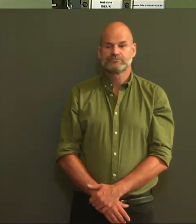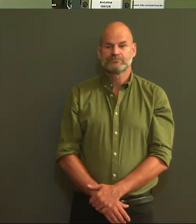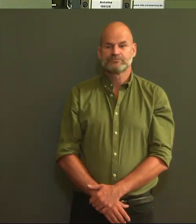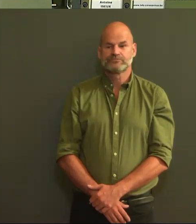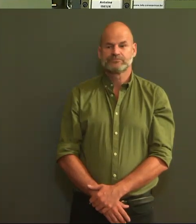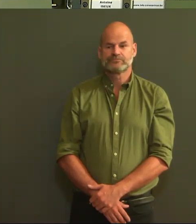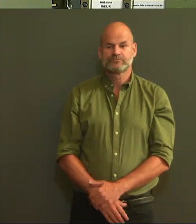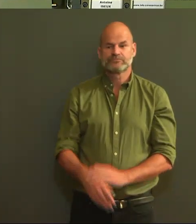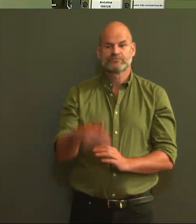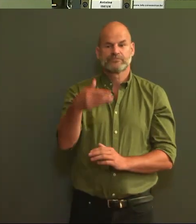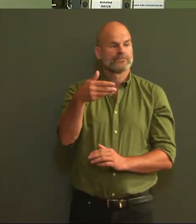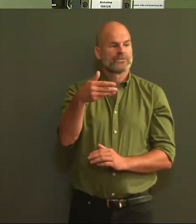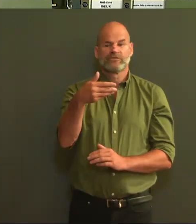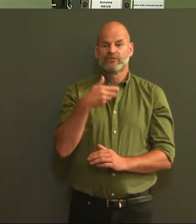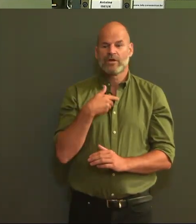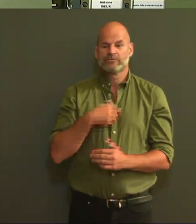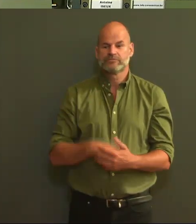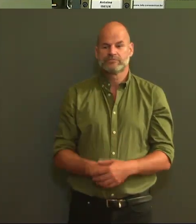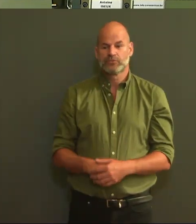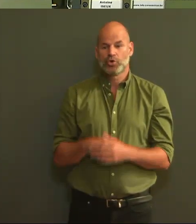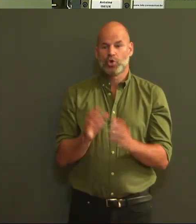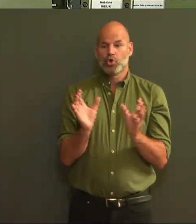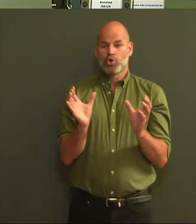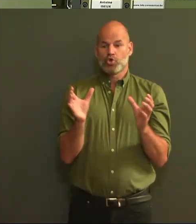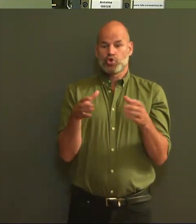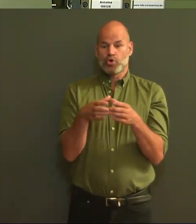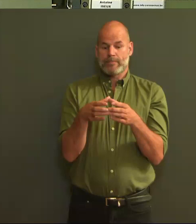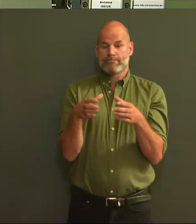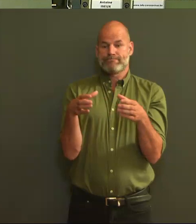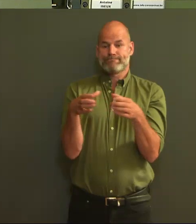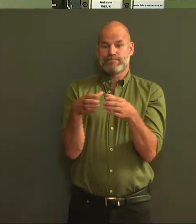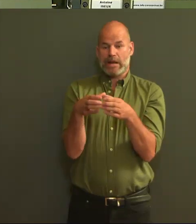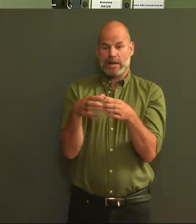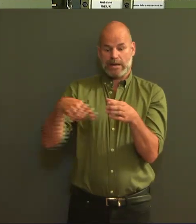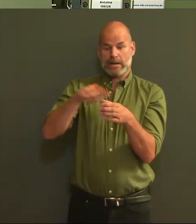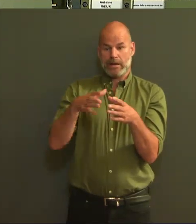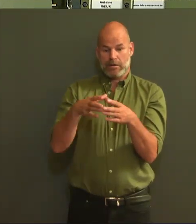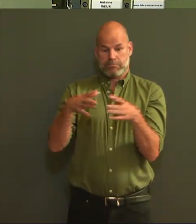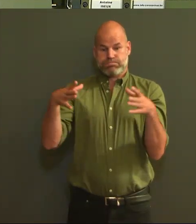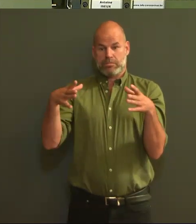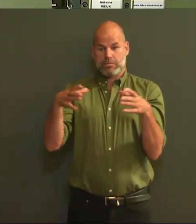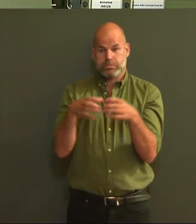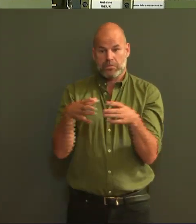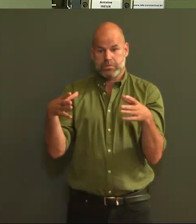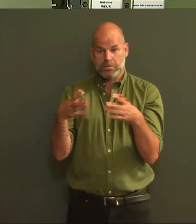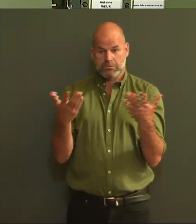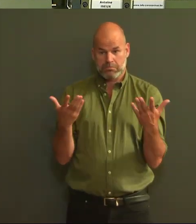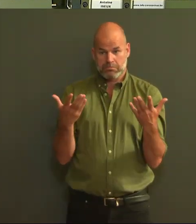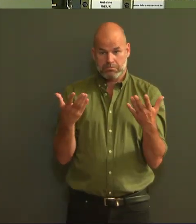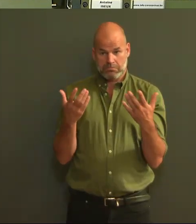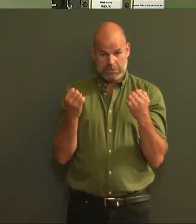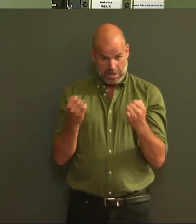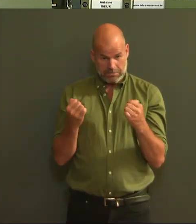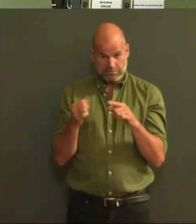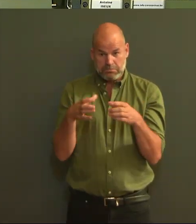Is het principe van glijdende bubbels de beste manier om de epidemie op middellange en lange termijn onder controle te houden? Met andere woorden, de